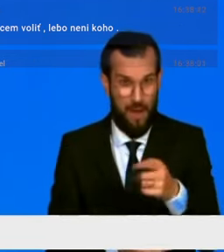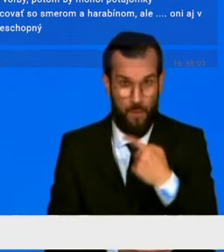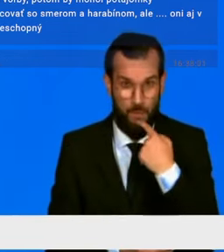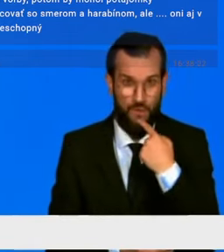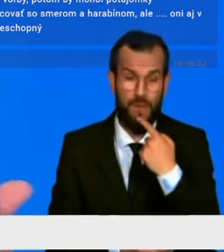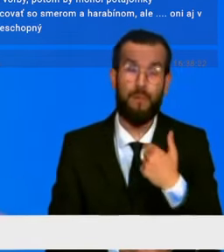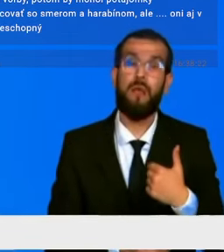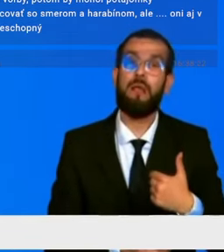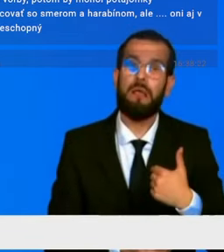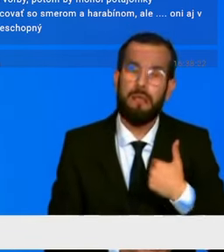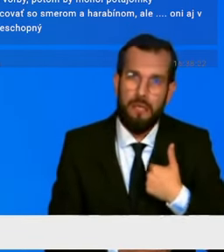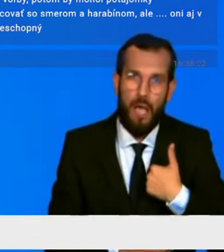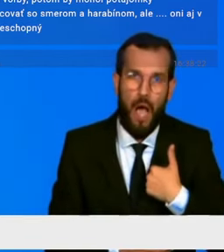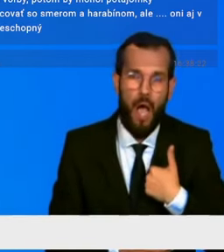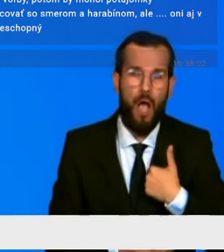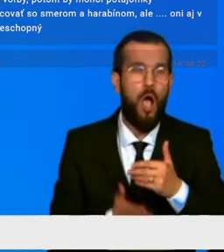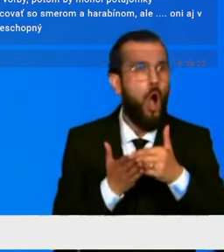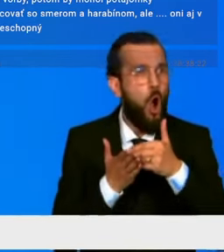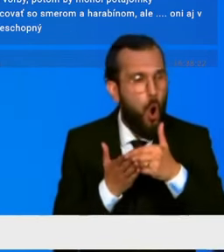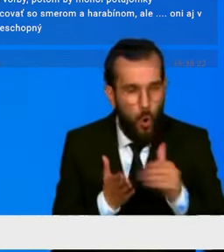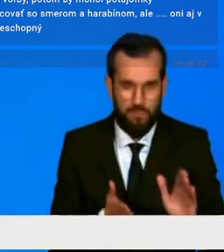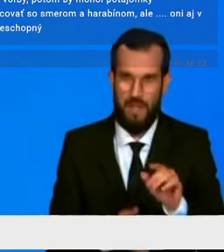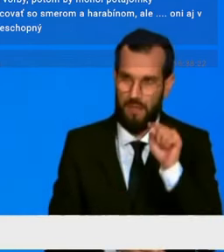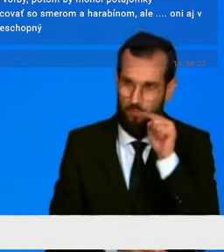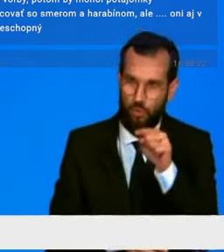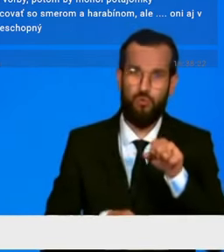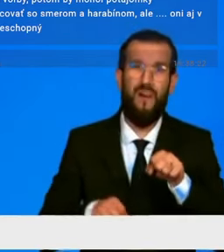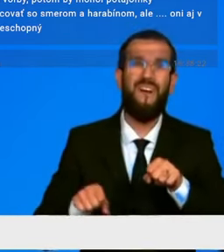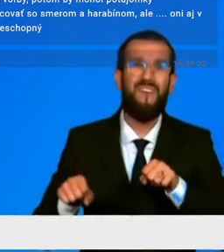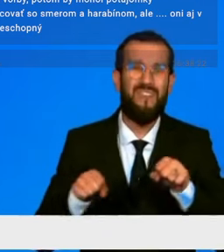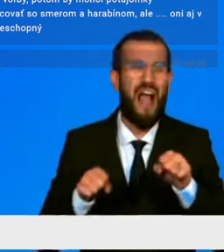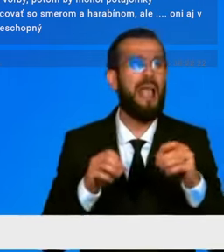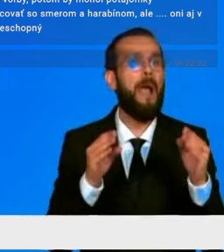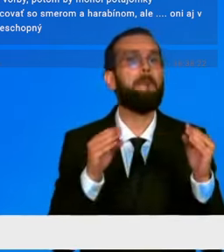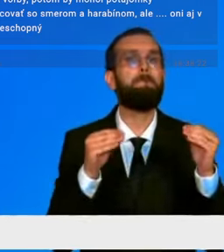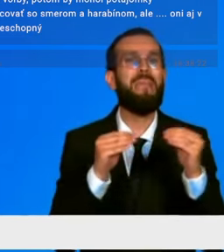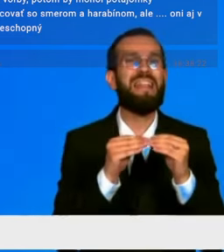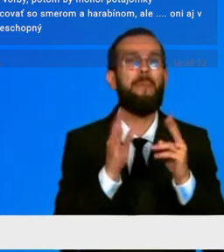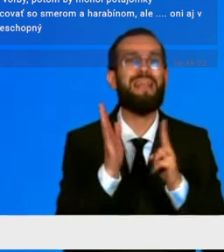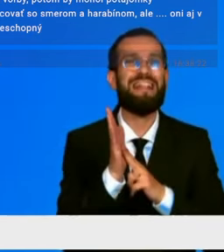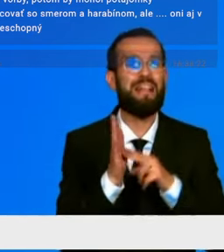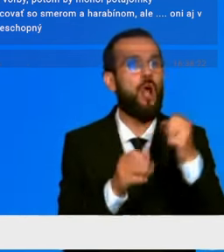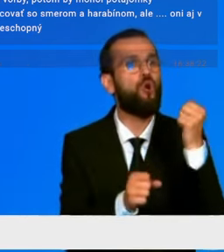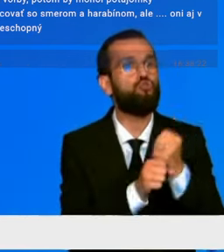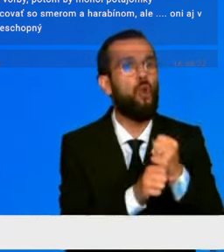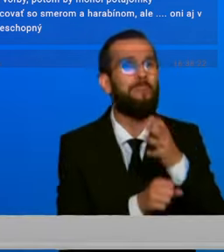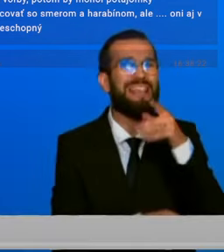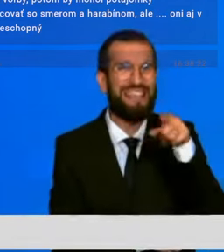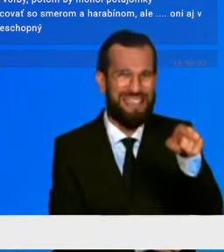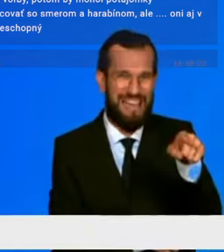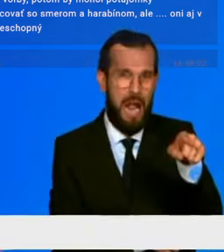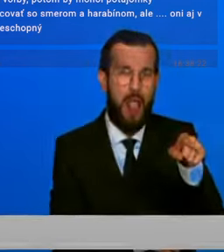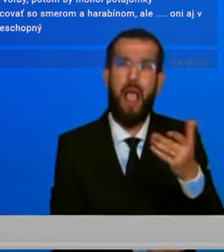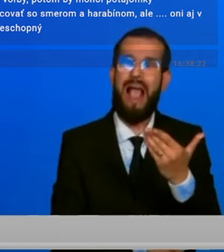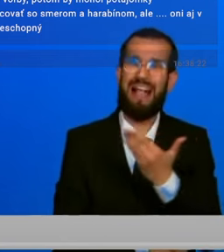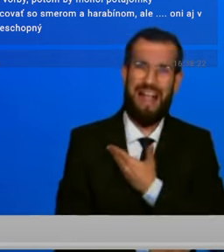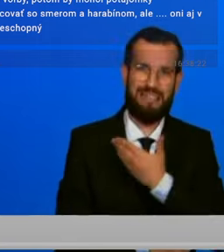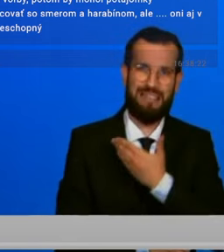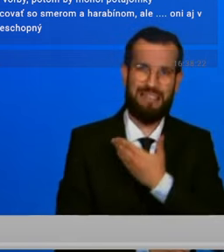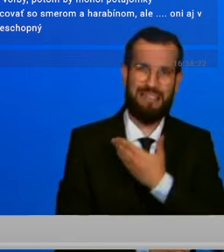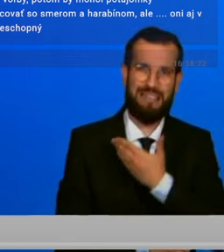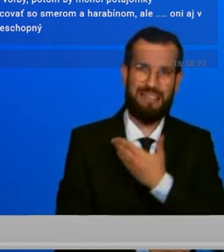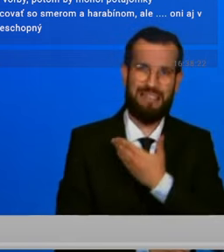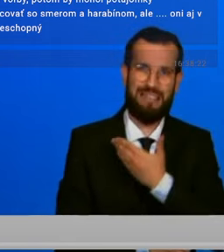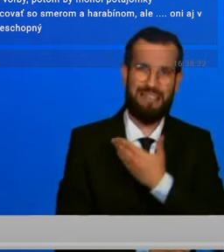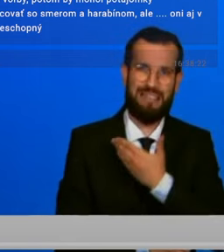odsudzujem spôsob akým vláda benjamina netanjahu a pokračuje vo vojenskej operácii v gaze super je to viac